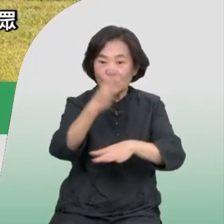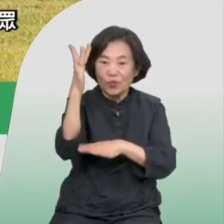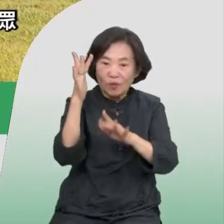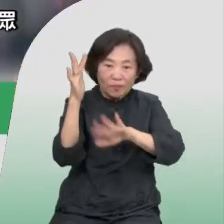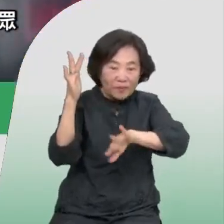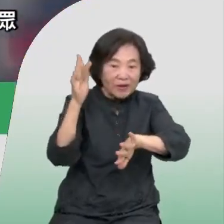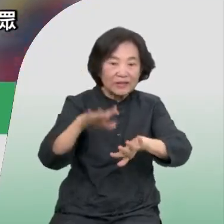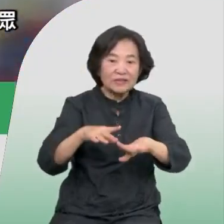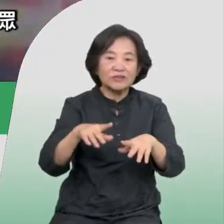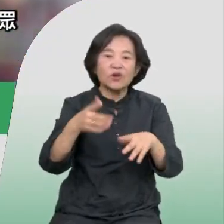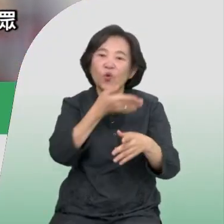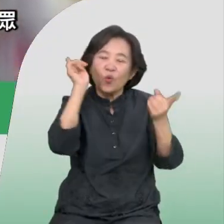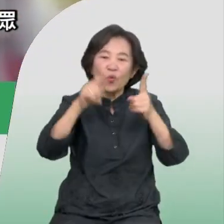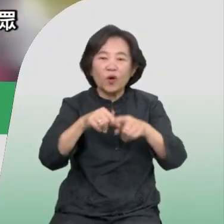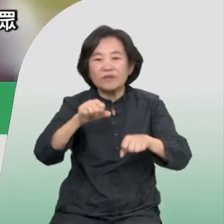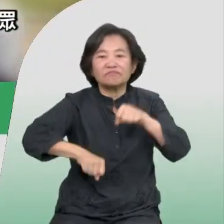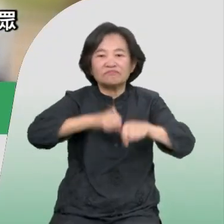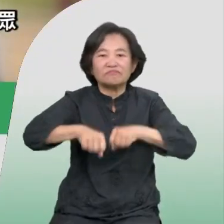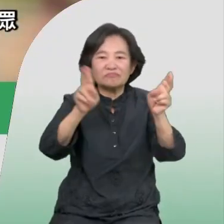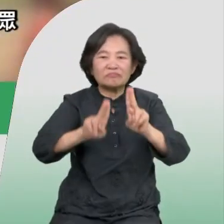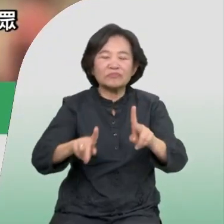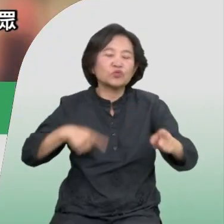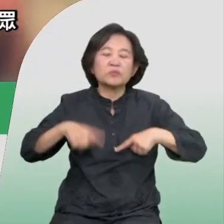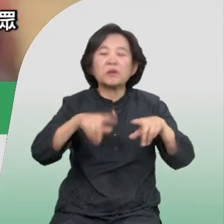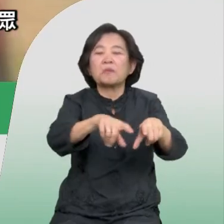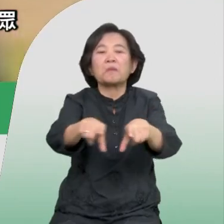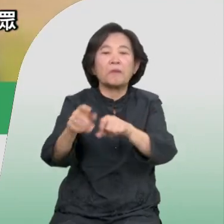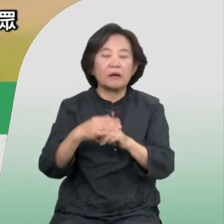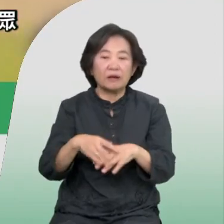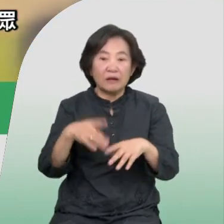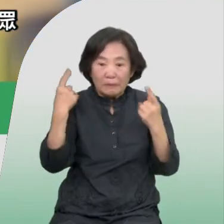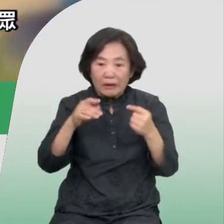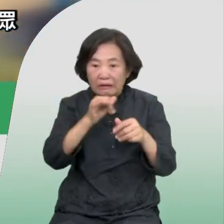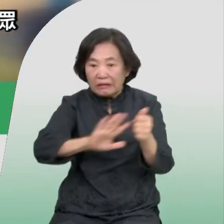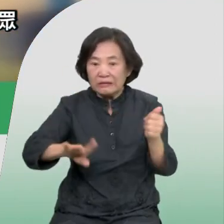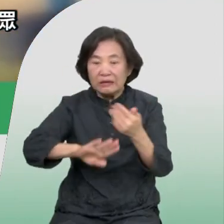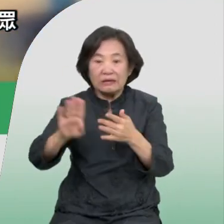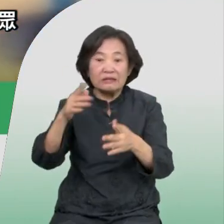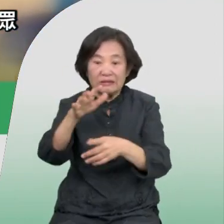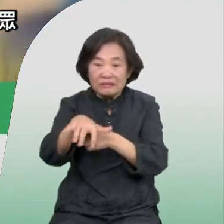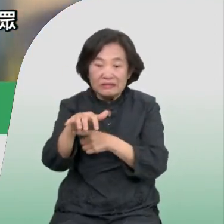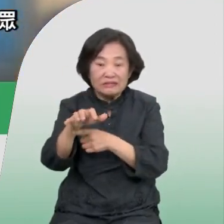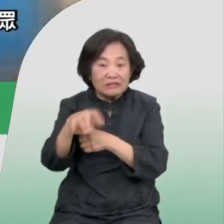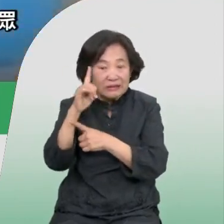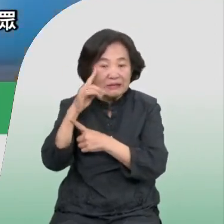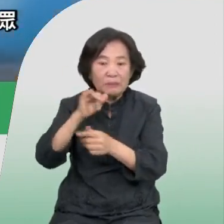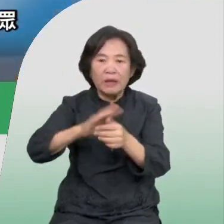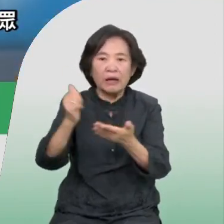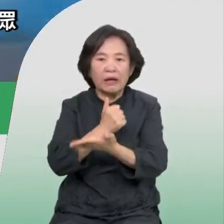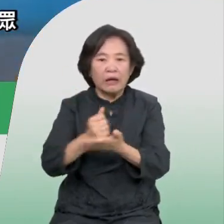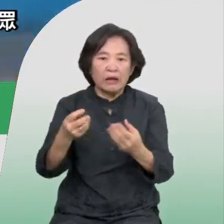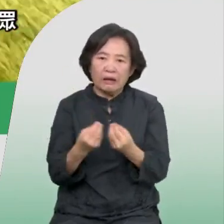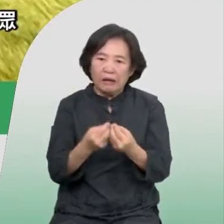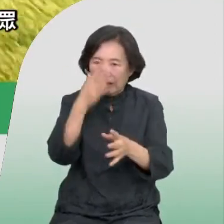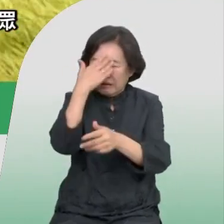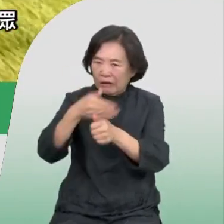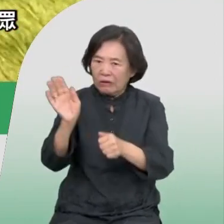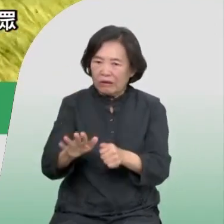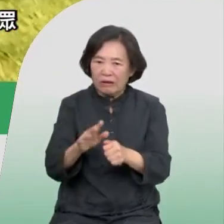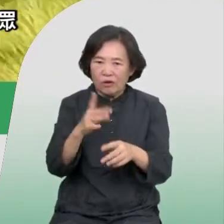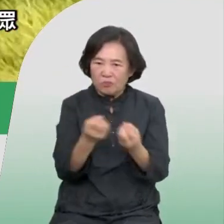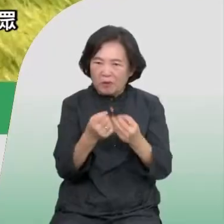下起的四轮天通车青菜标，造成阿在国无期的火车依然出入，就惊发生交通意外。更重